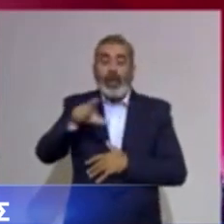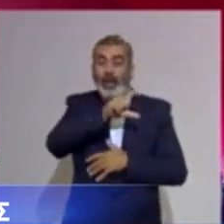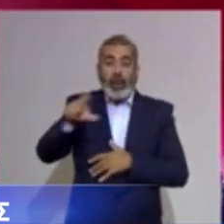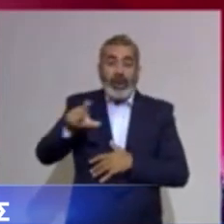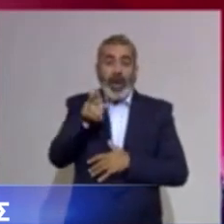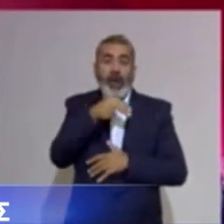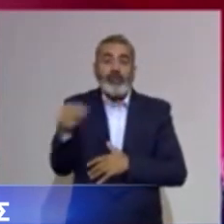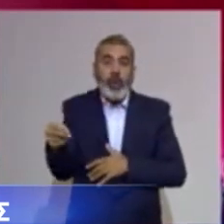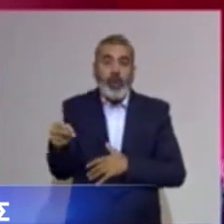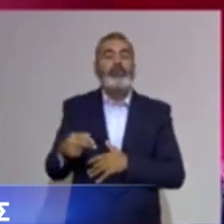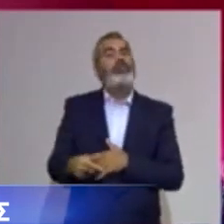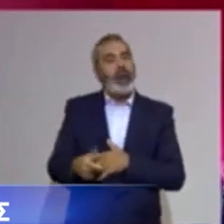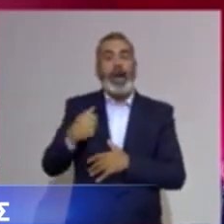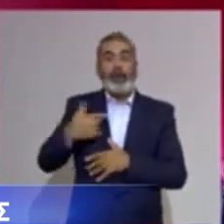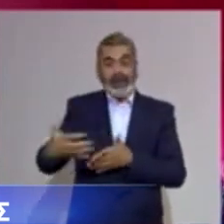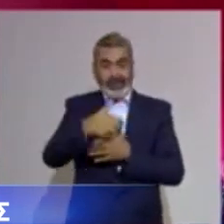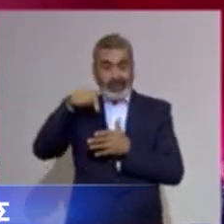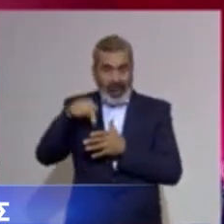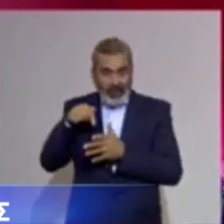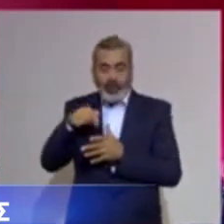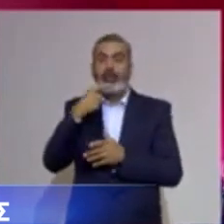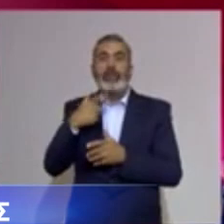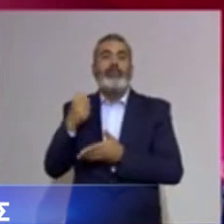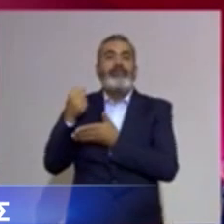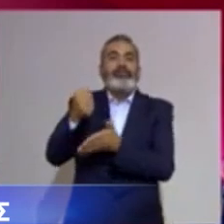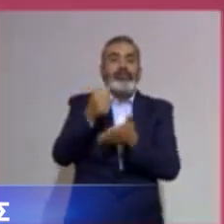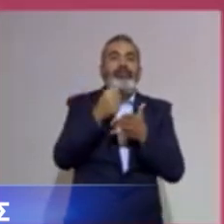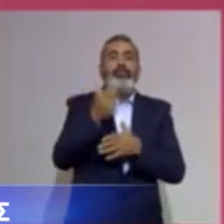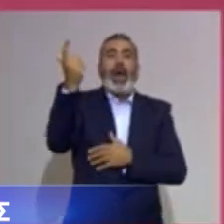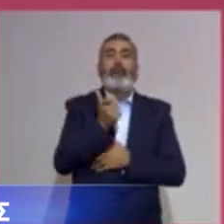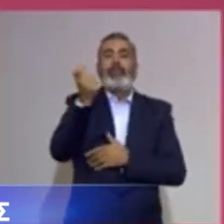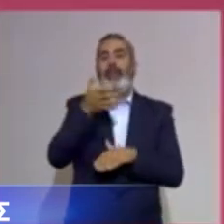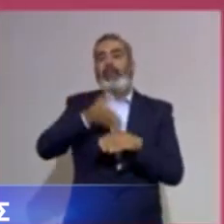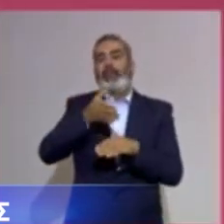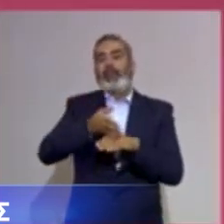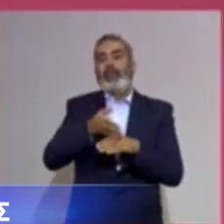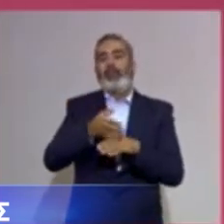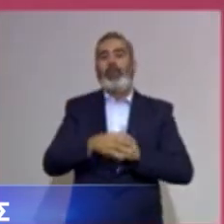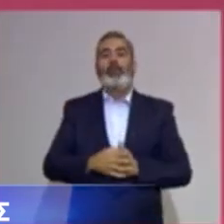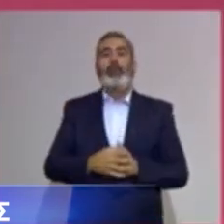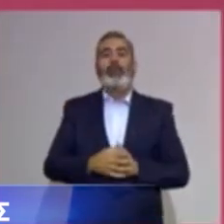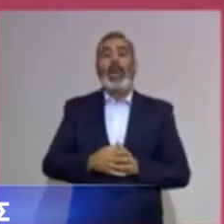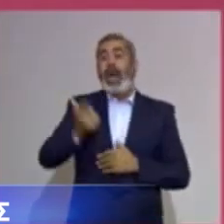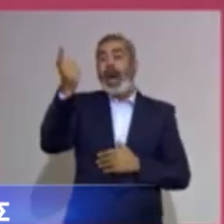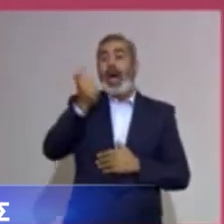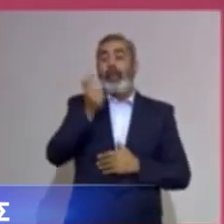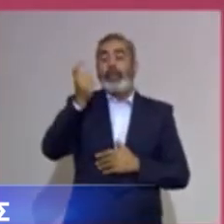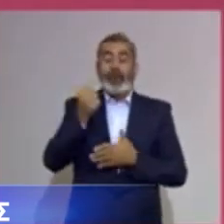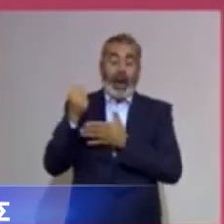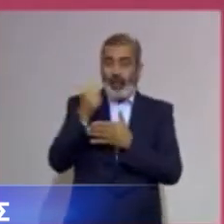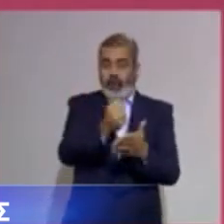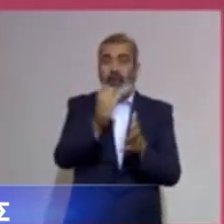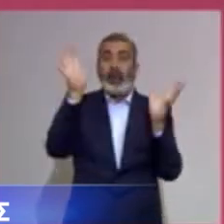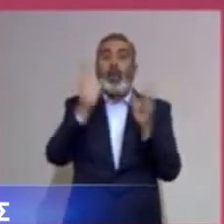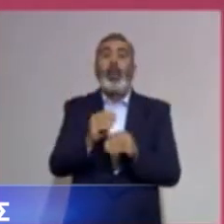μέτρων, όπως η αύξηση της επιδότησης ενοικίου, η επιδότηση στεγαστικών δόσεων